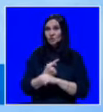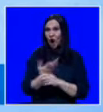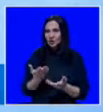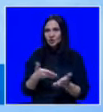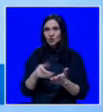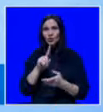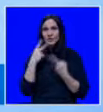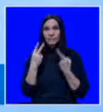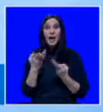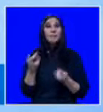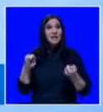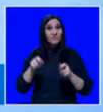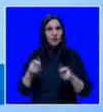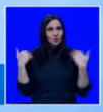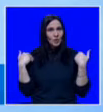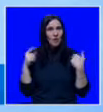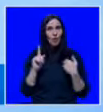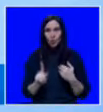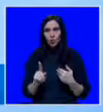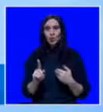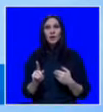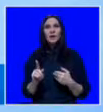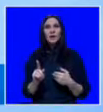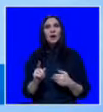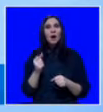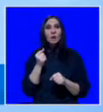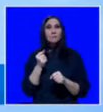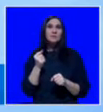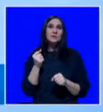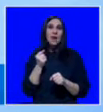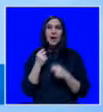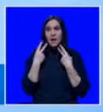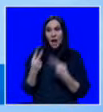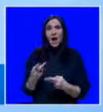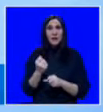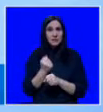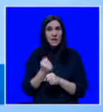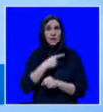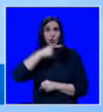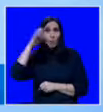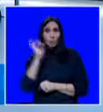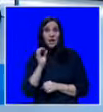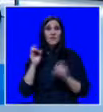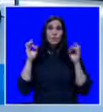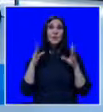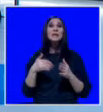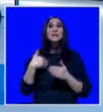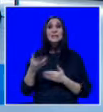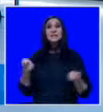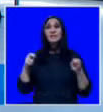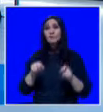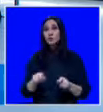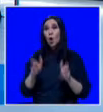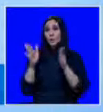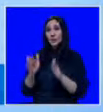тези завършили вече студенти, които са се реализирали 100% в професията си след завършването на определени университети?